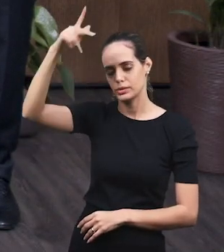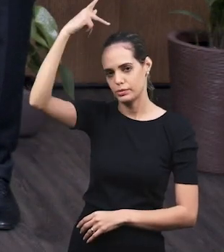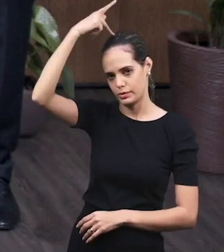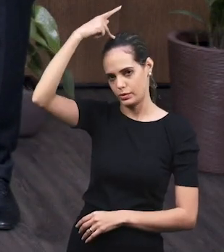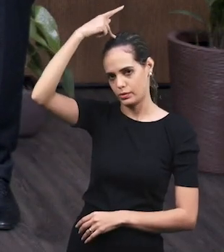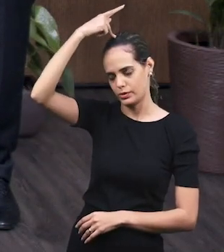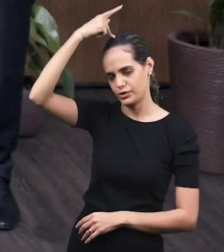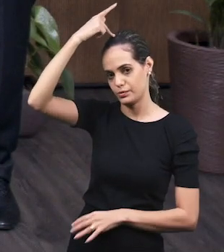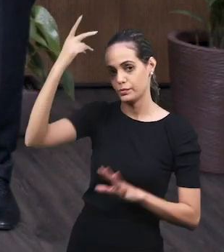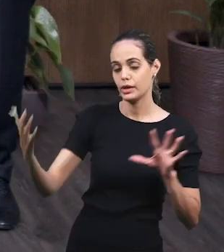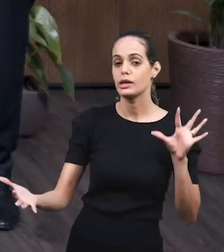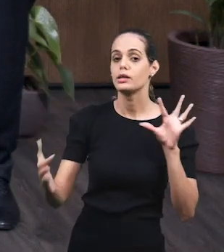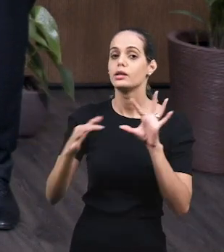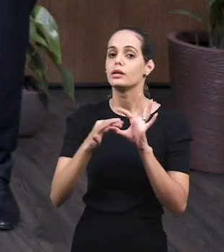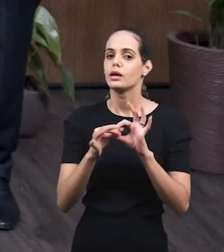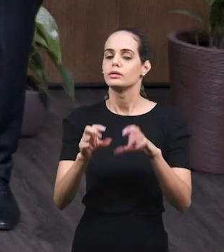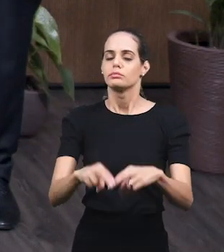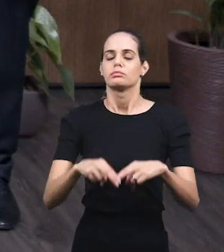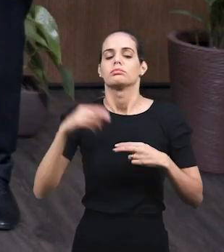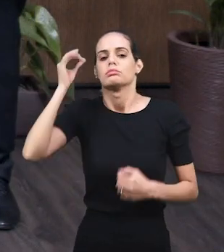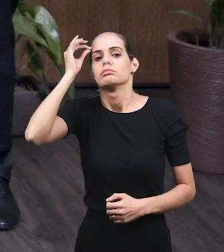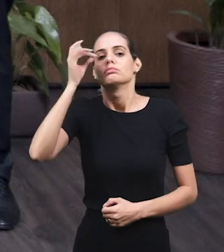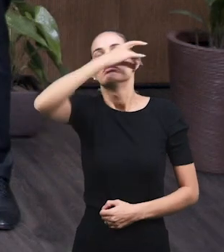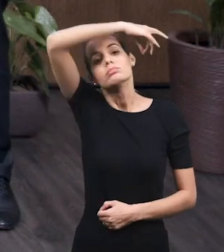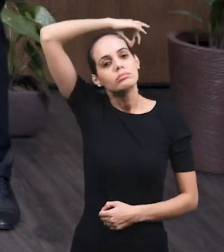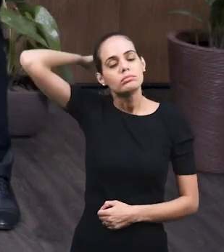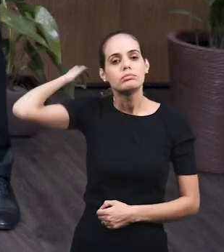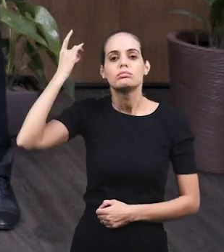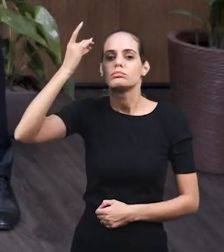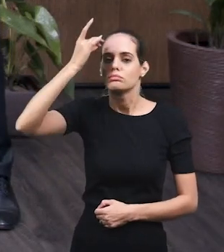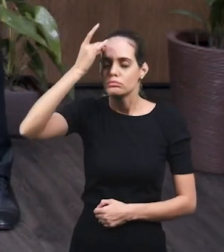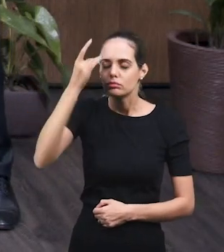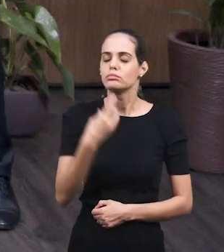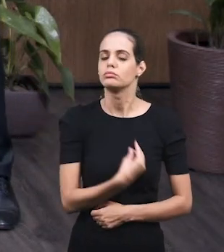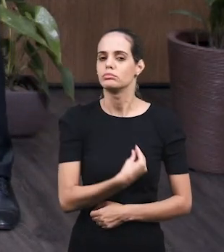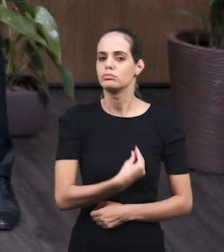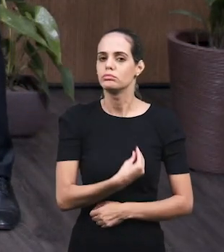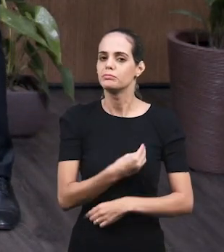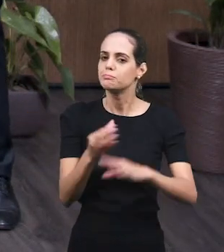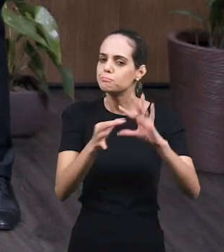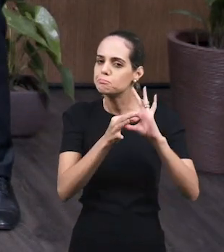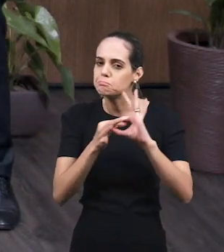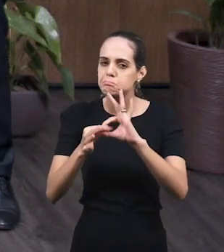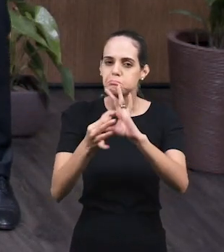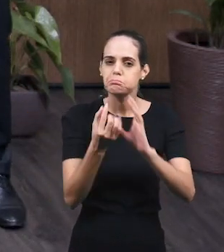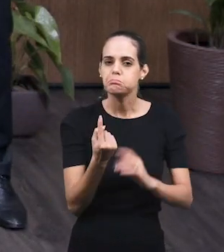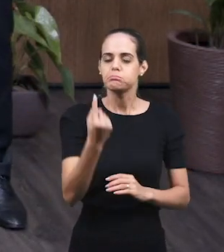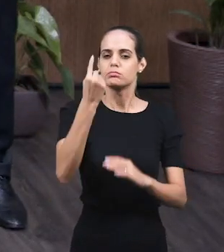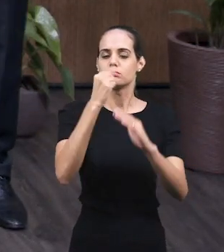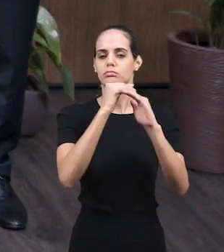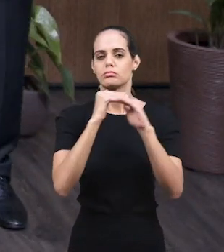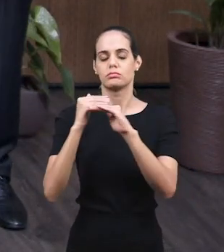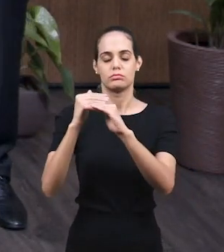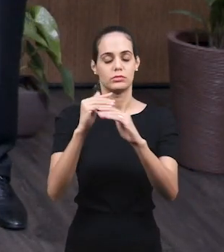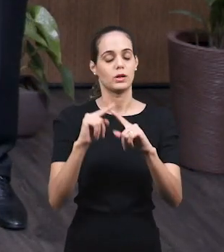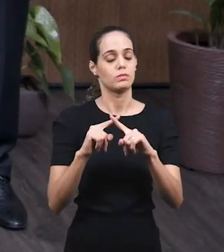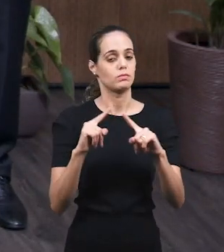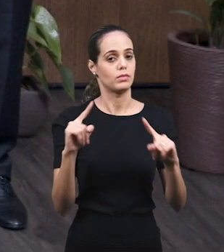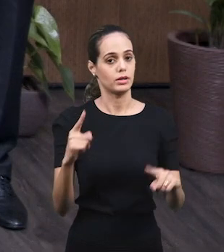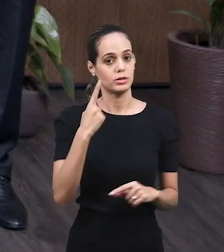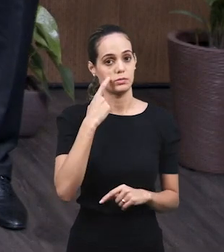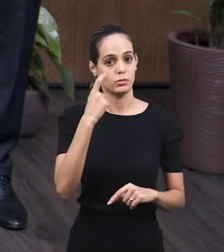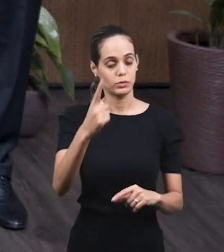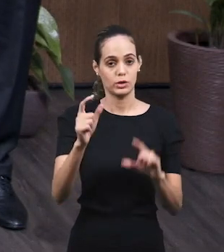Pentecôte. Et depuis ce moment, liés par cet esprit, ils ont commencé à vivre